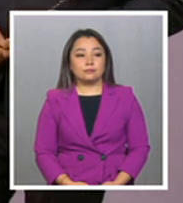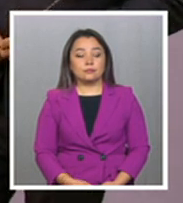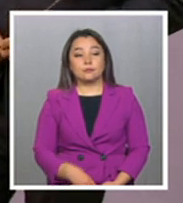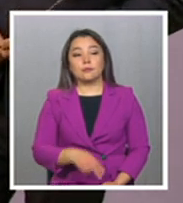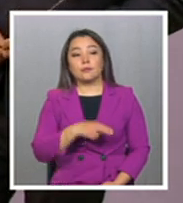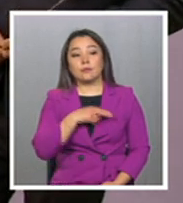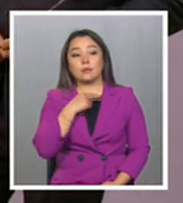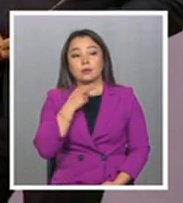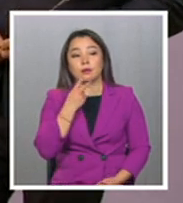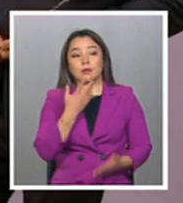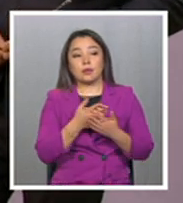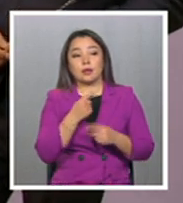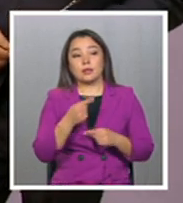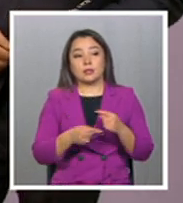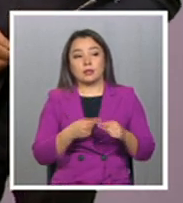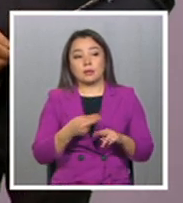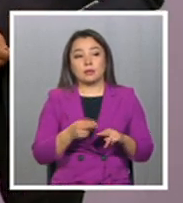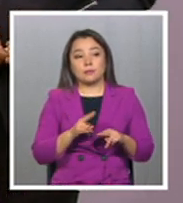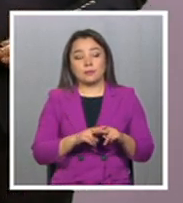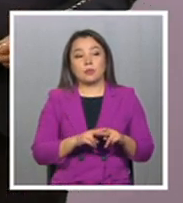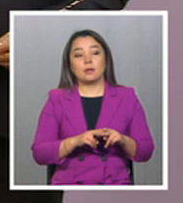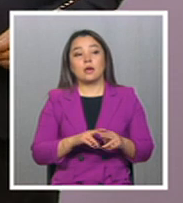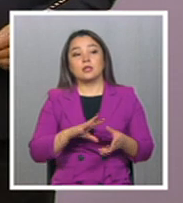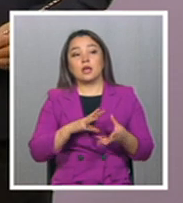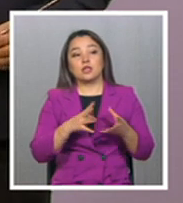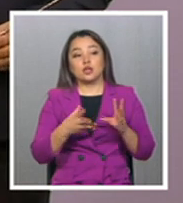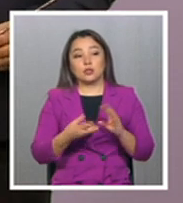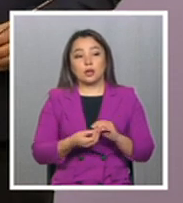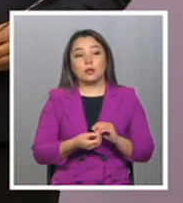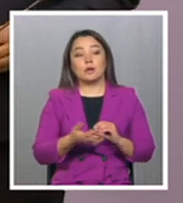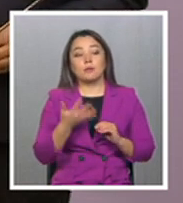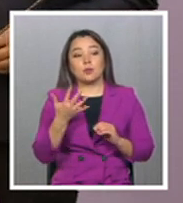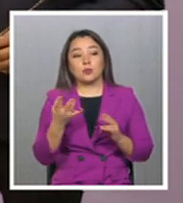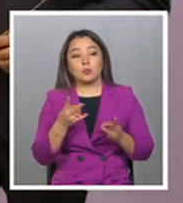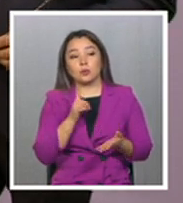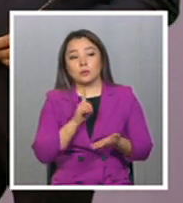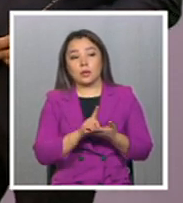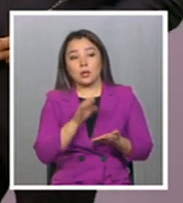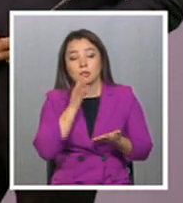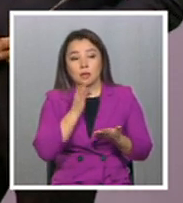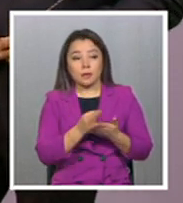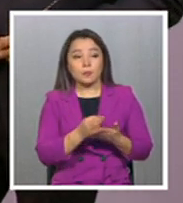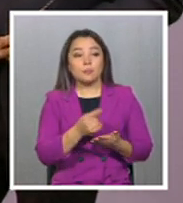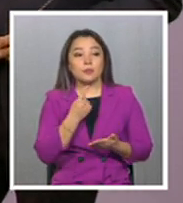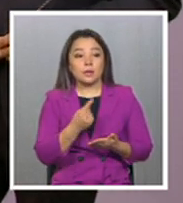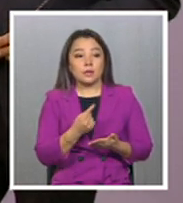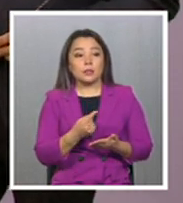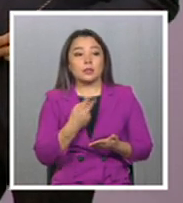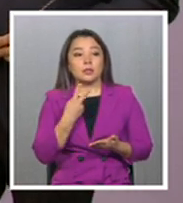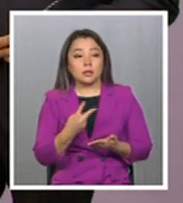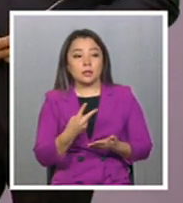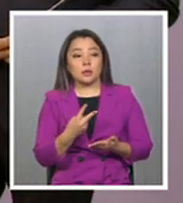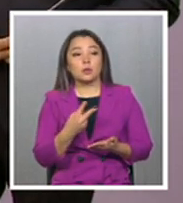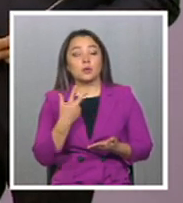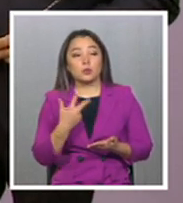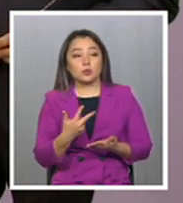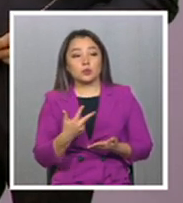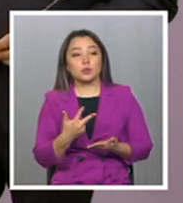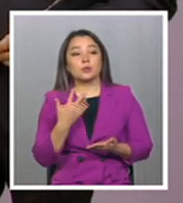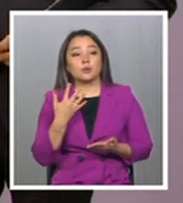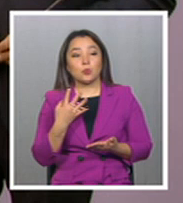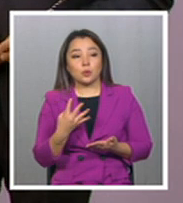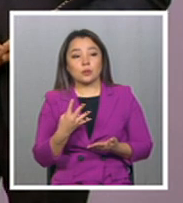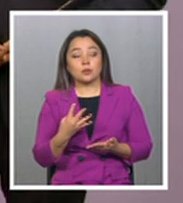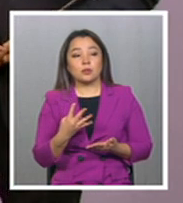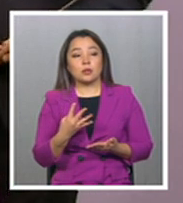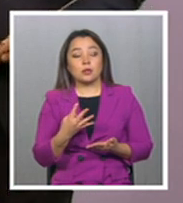аударыңдар. Балалар, нәтижеміз 5 шығу үшін 1, 2, 3,